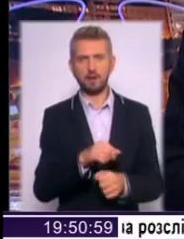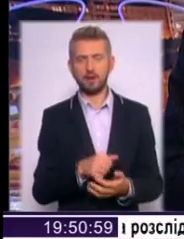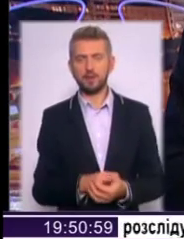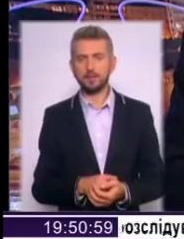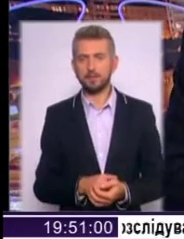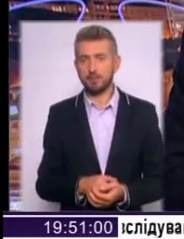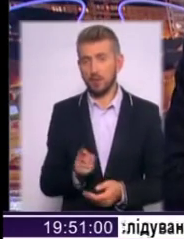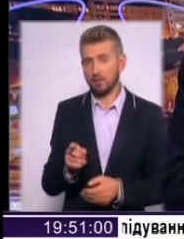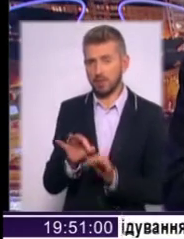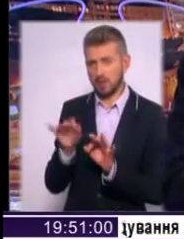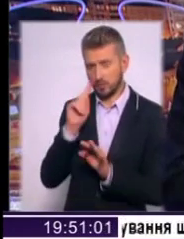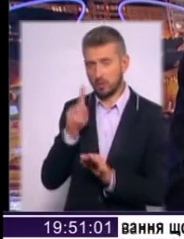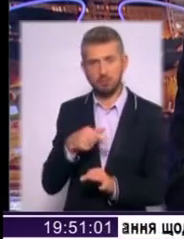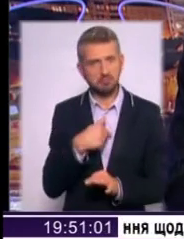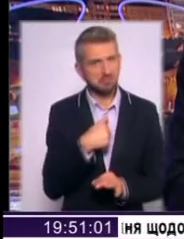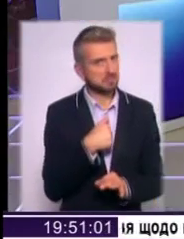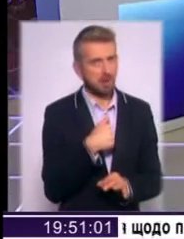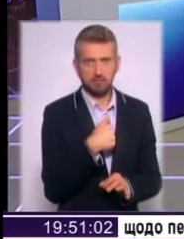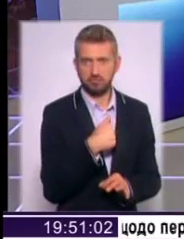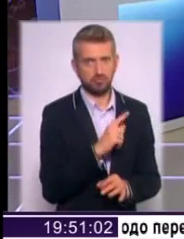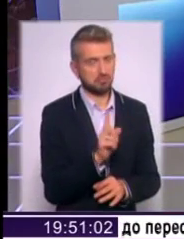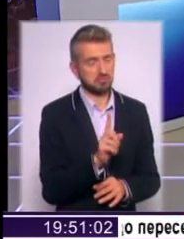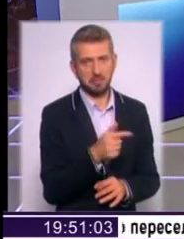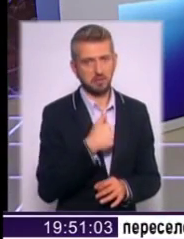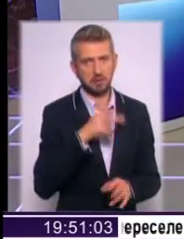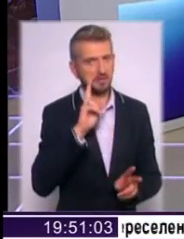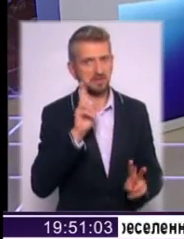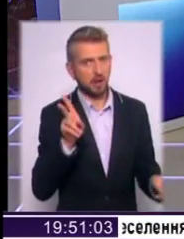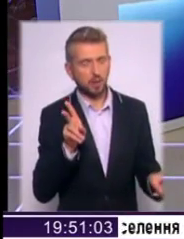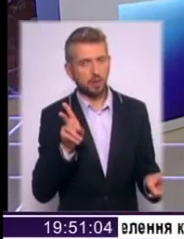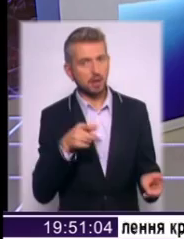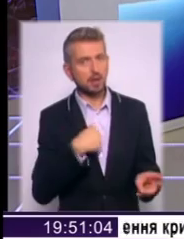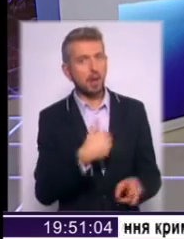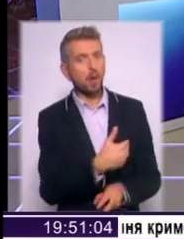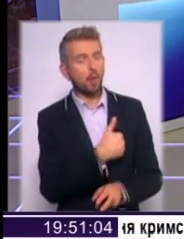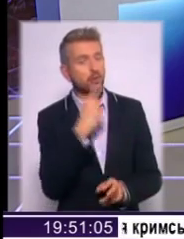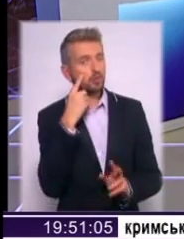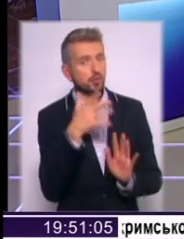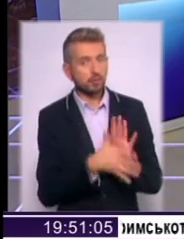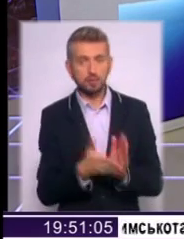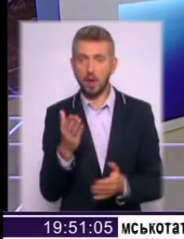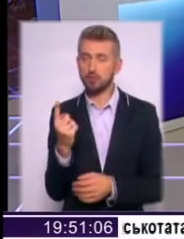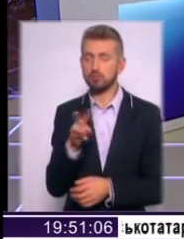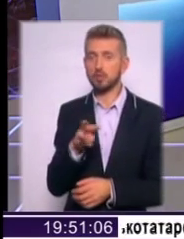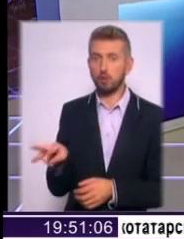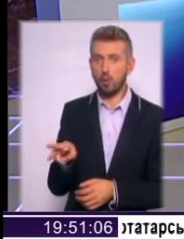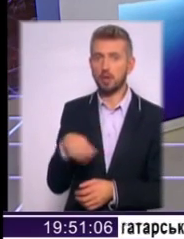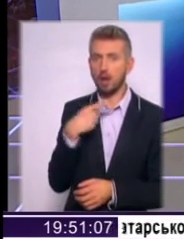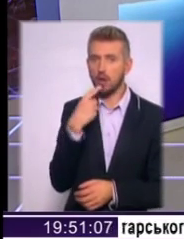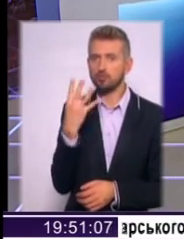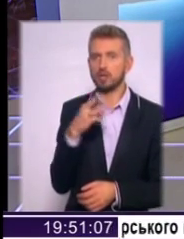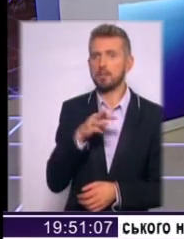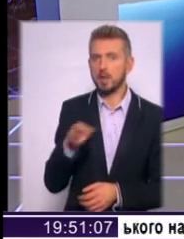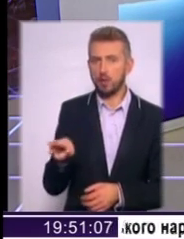прекрасно розумієте і знаєте. Я не прекрасно розумію. Чесне слово, не прекрасно. Якщо це, ну, я не знаю, я хотів би зрозуміти. Мільйон, да. Називається 4